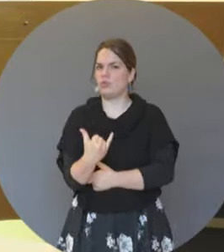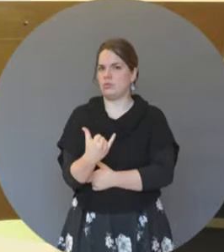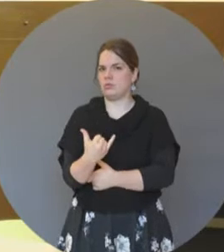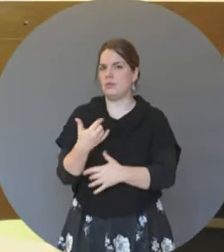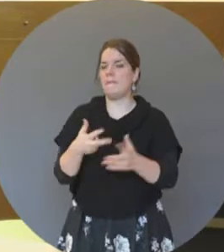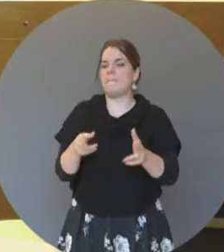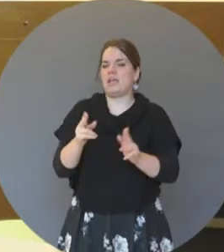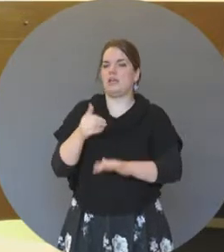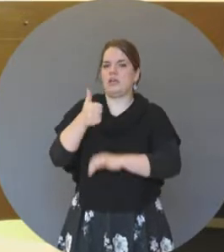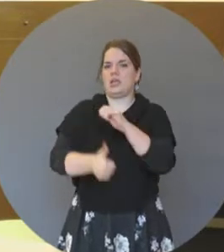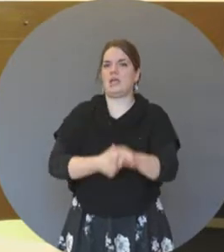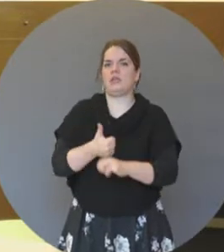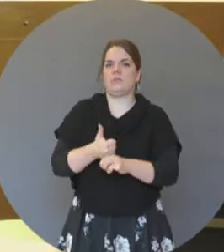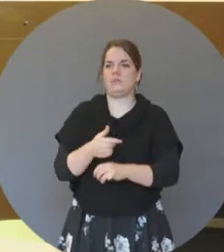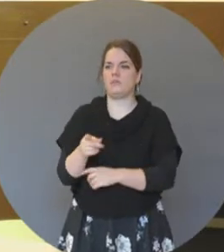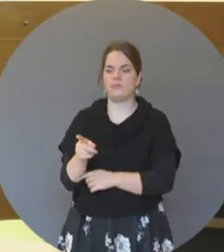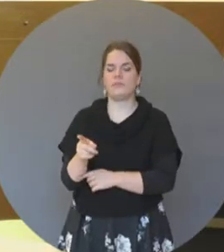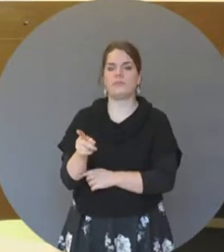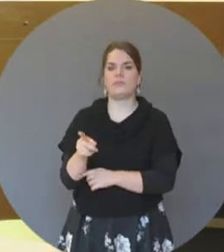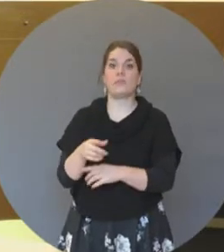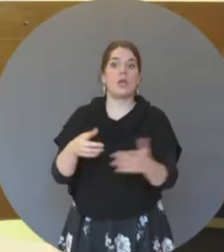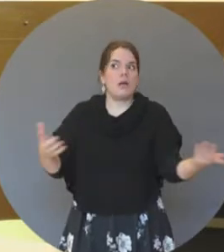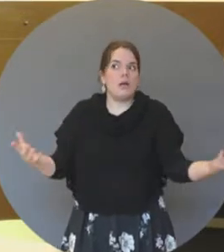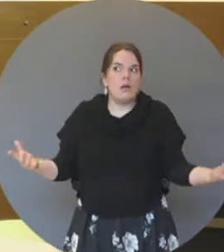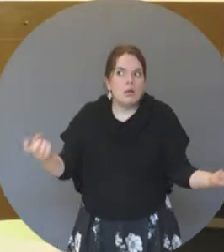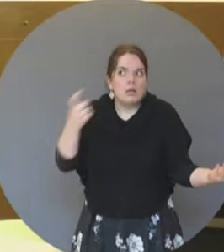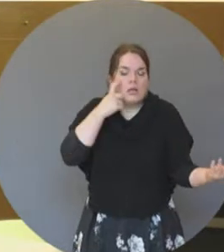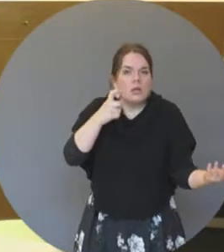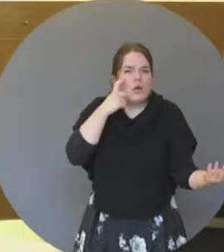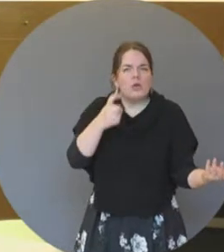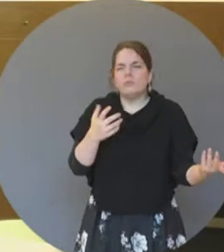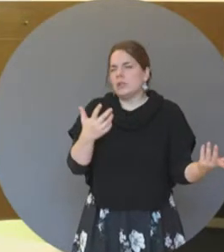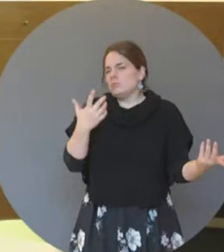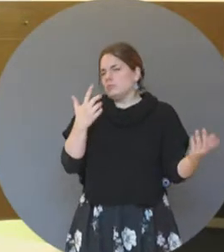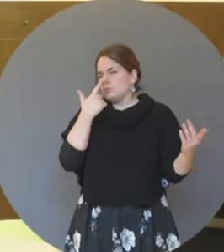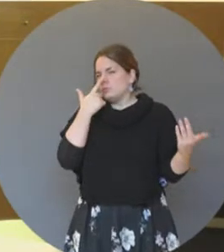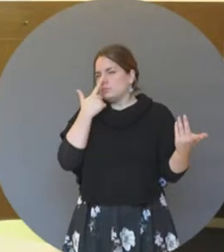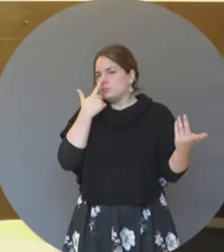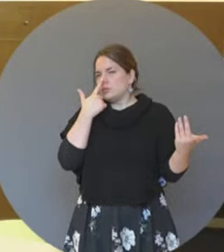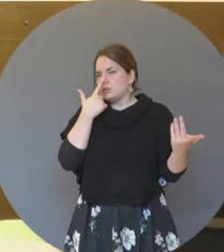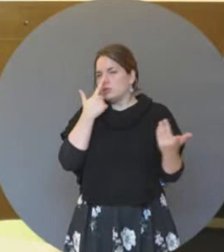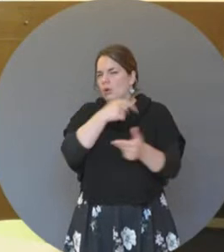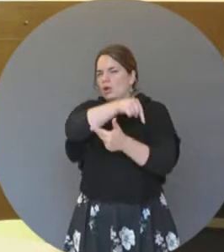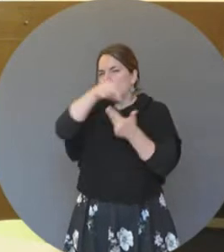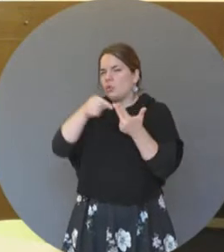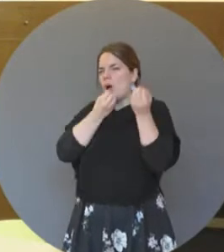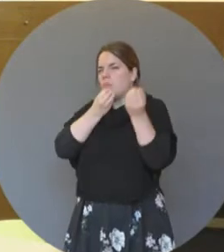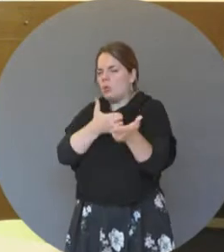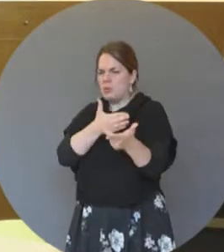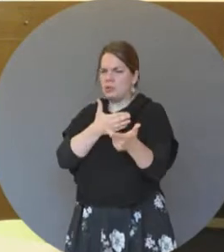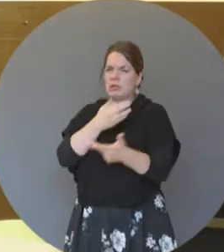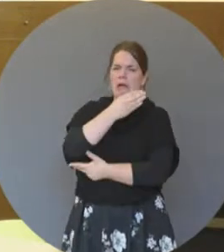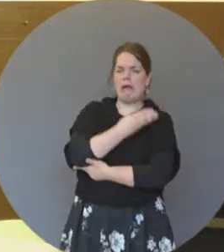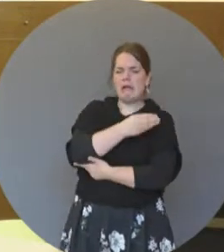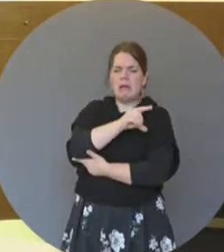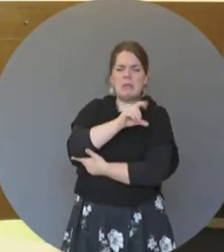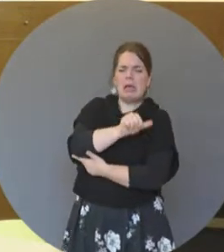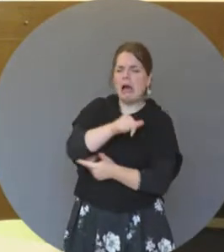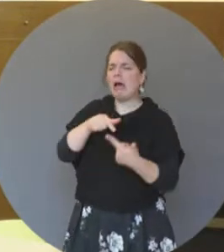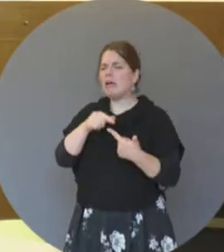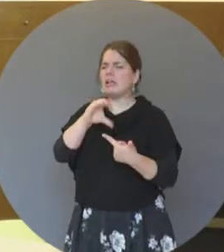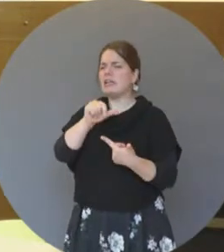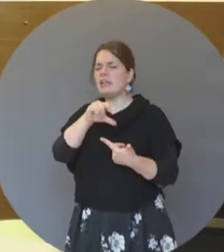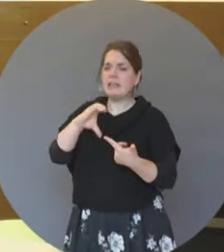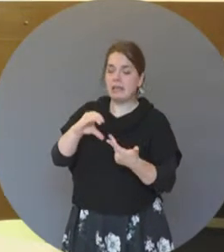vous remarquerez que l'on constate ainsi une certaine similitude entre ces trois dispositifs MDA clic